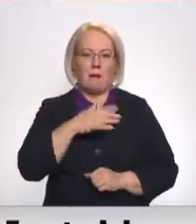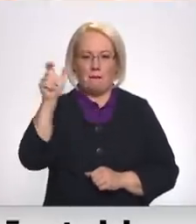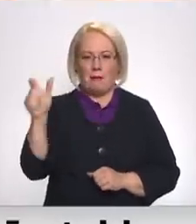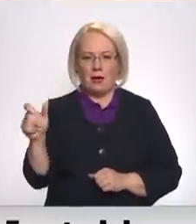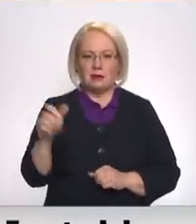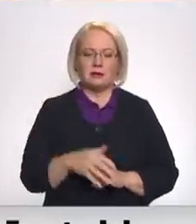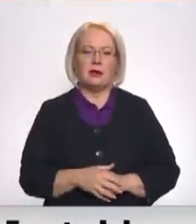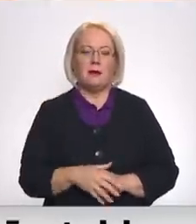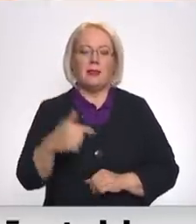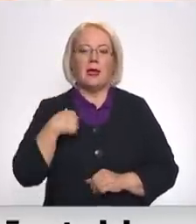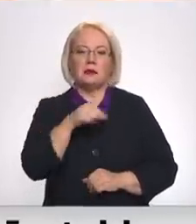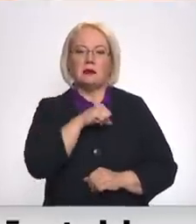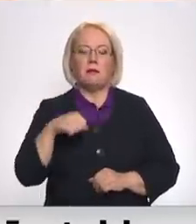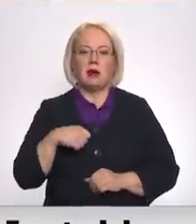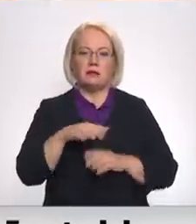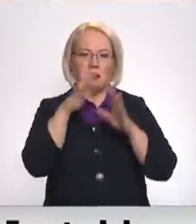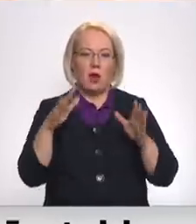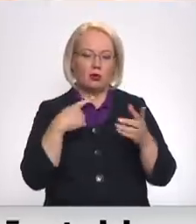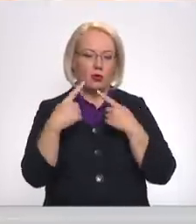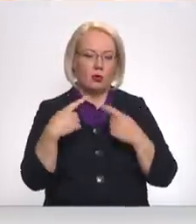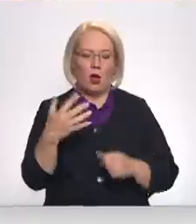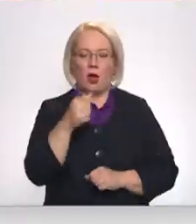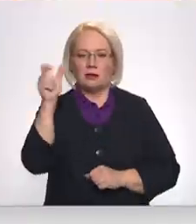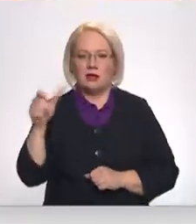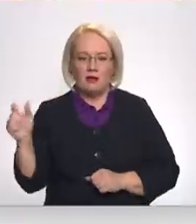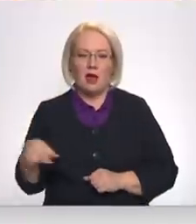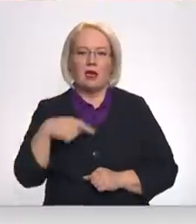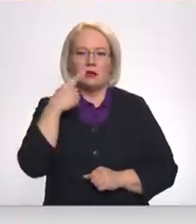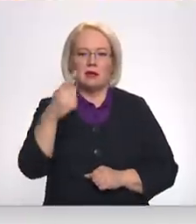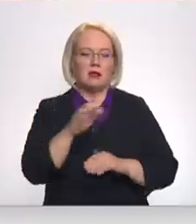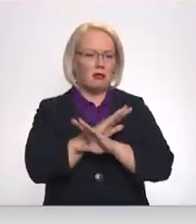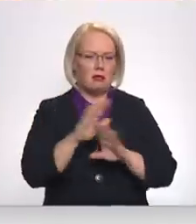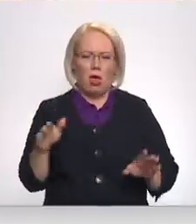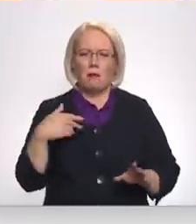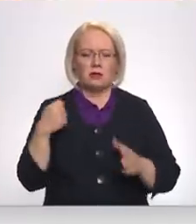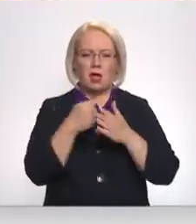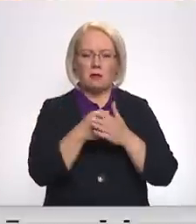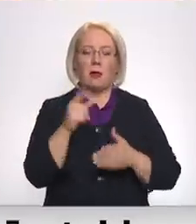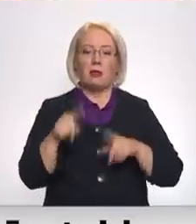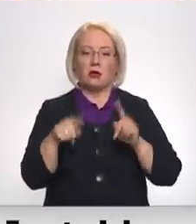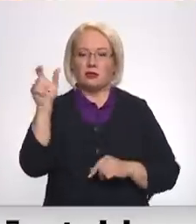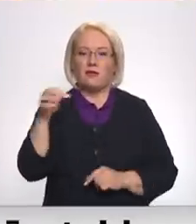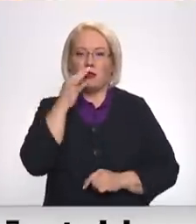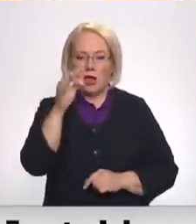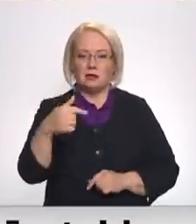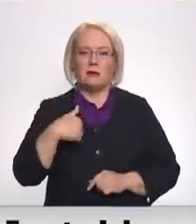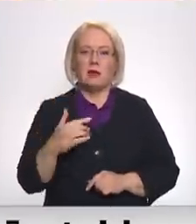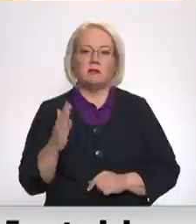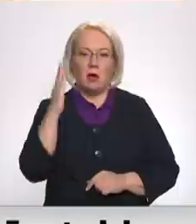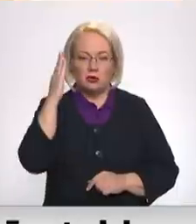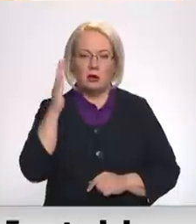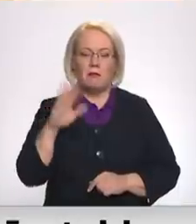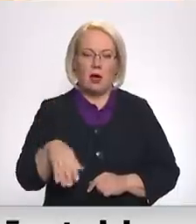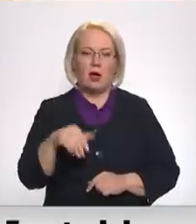pats daudz runājot ar cilvēkiem, tur bija diametrāli daži teica, nē, nu nekādā gadījumā mēs neatbalstam, bet bija daži cilvēki, kur gāja teica, jā, mēs balsosim par